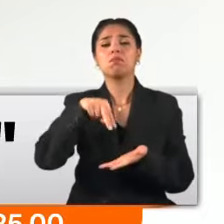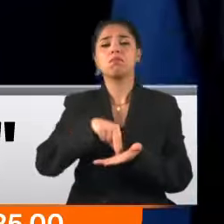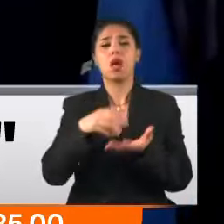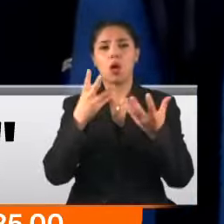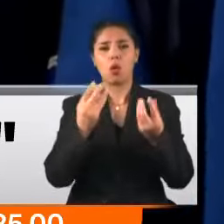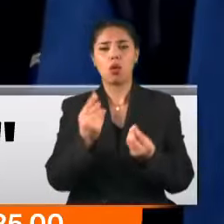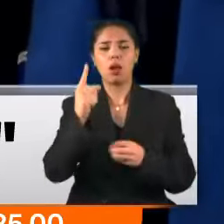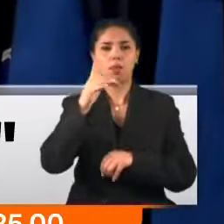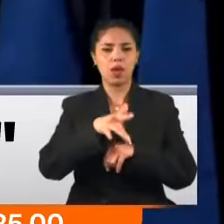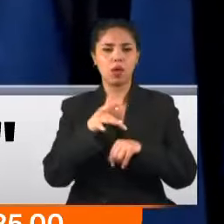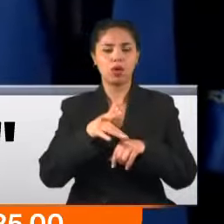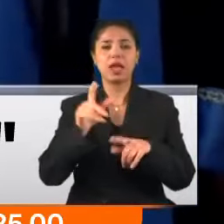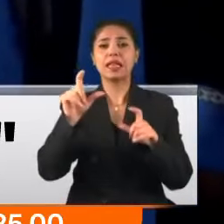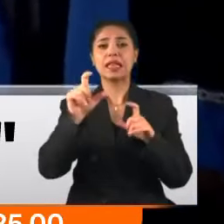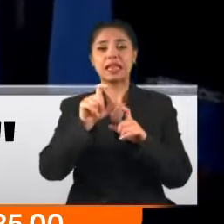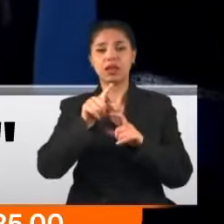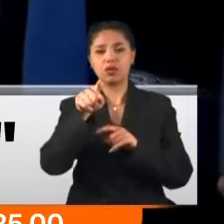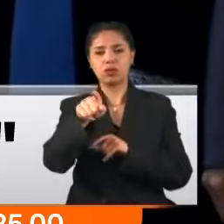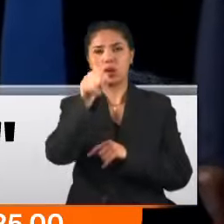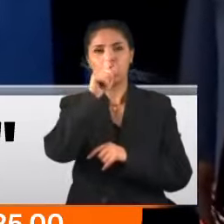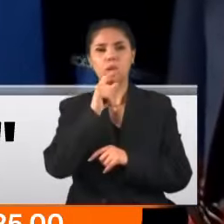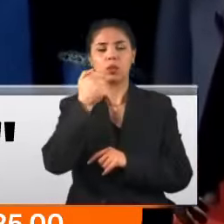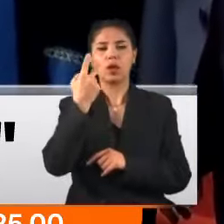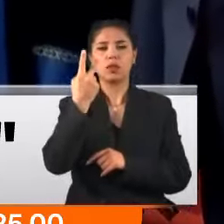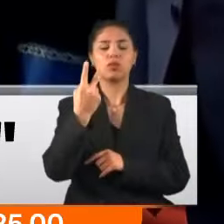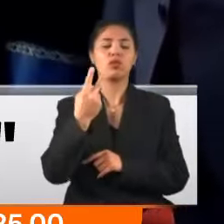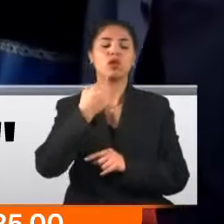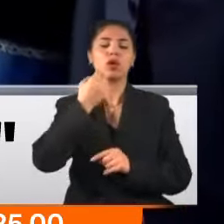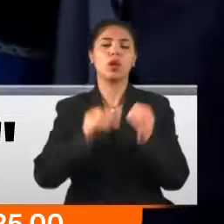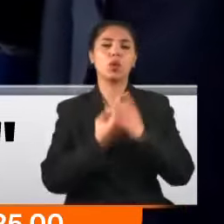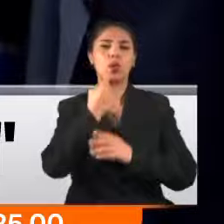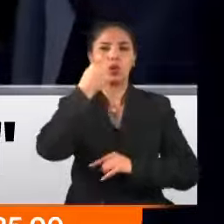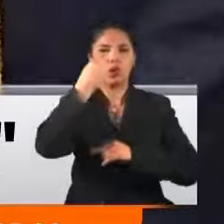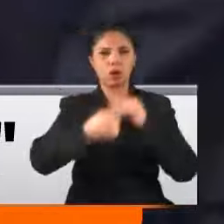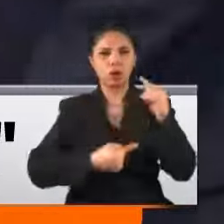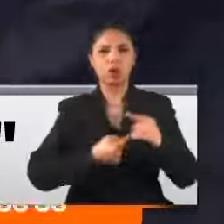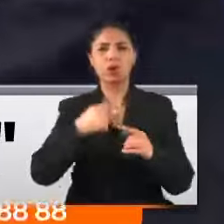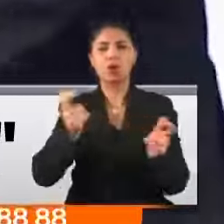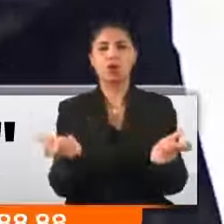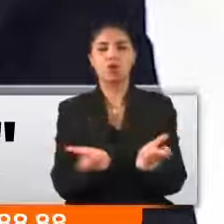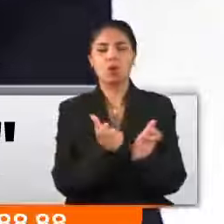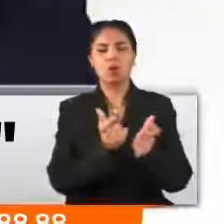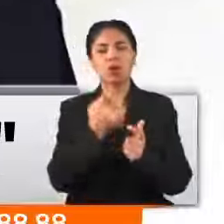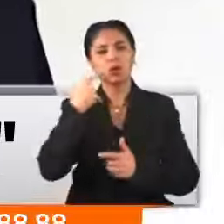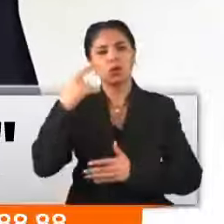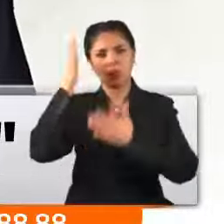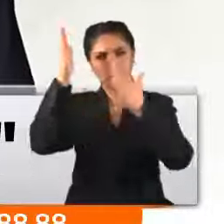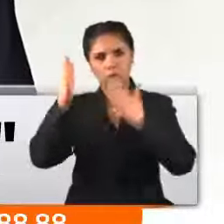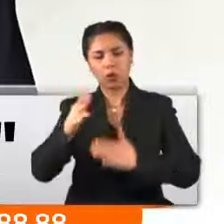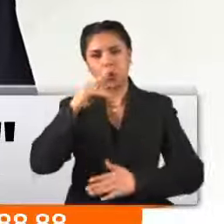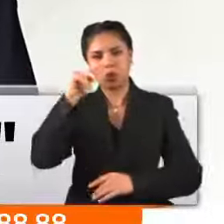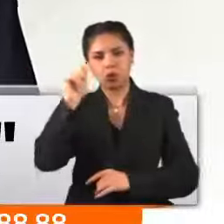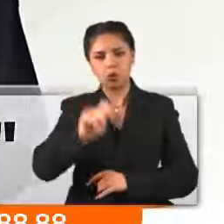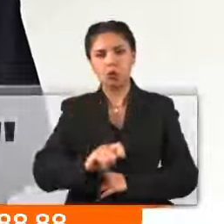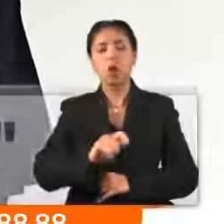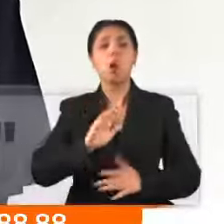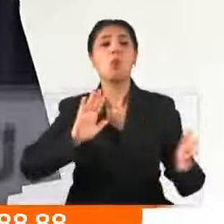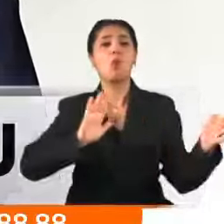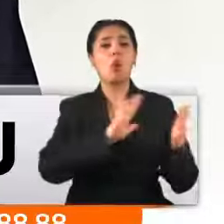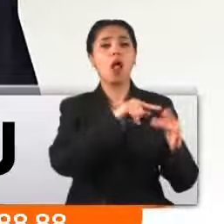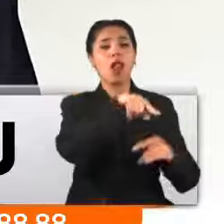ülkeyiz. Sayıştay'ın 162. kuruluş yıl dönümü toplantısında verdi mesajlarını. Muhalefetin parlamenter sisteme dönüş